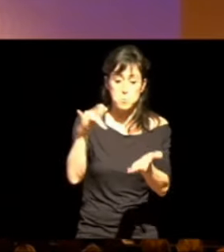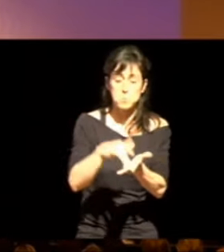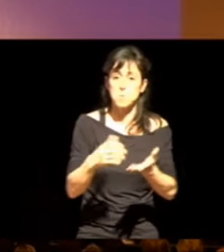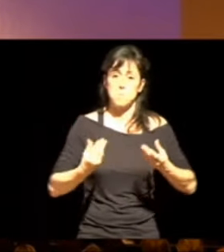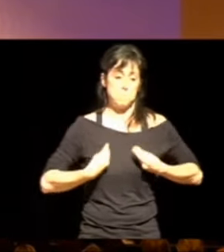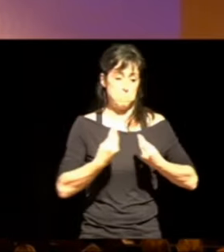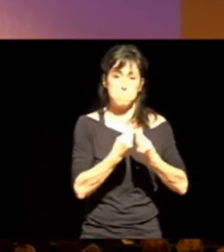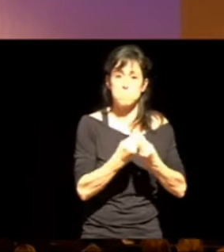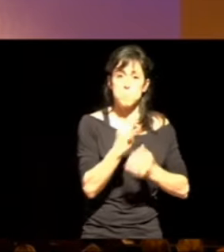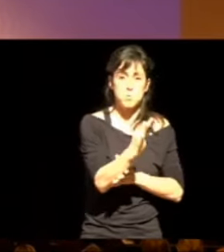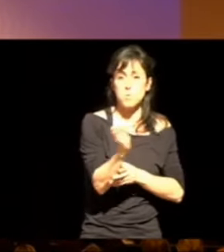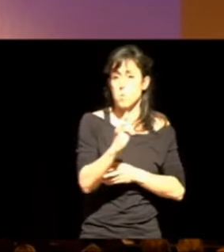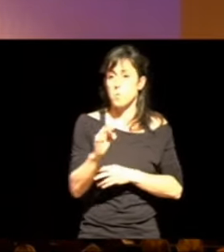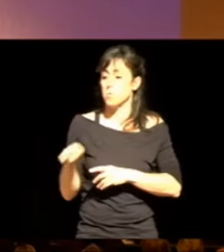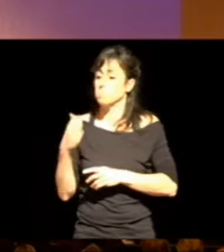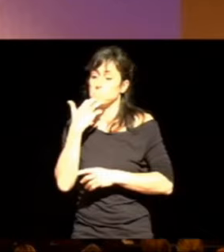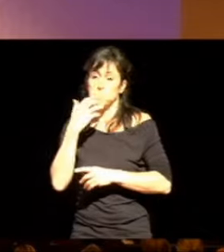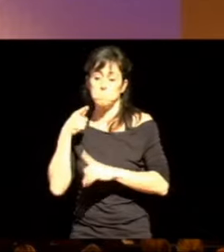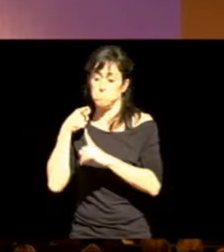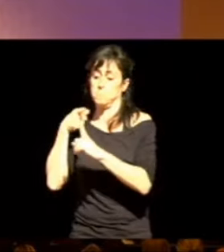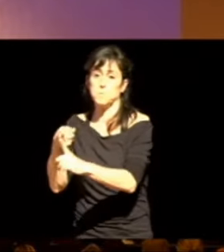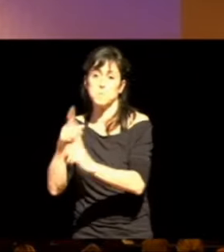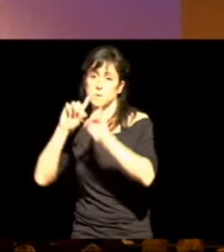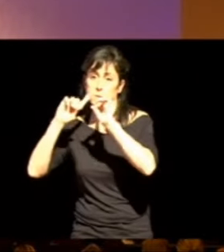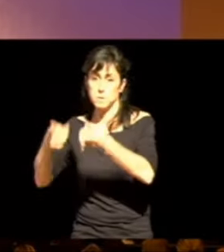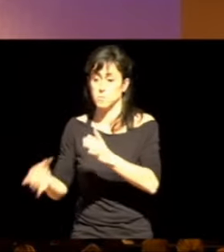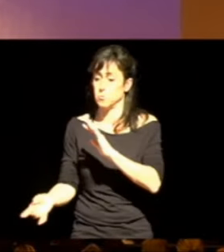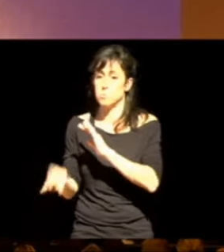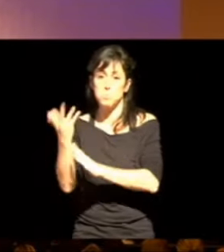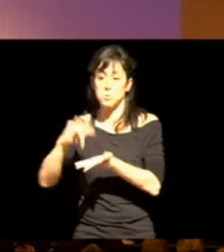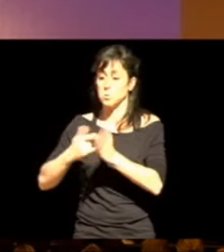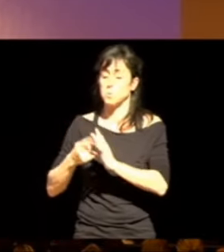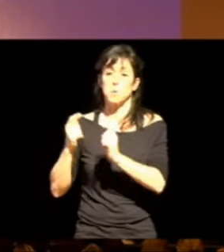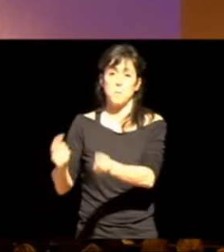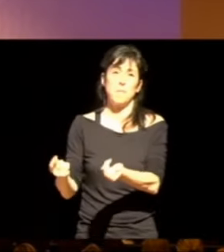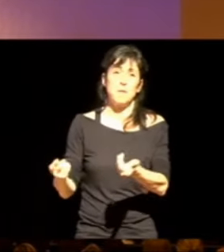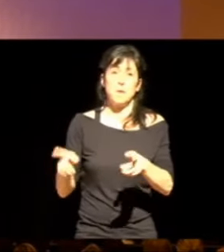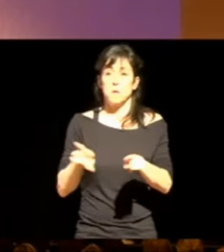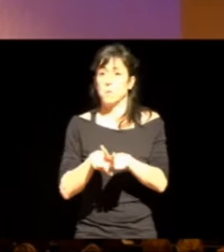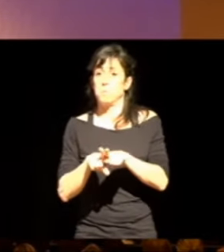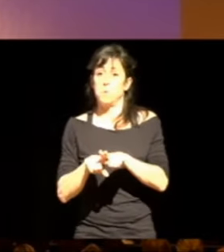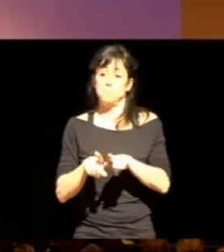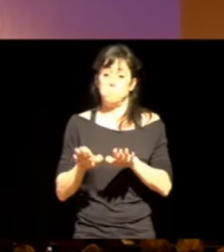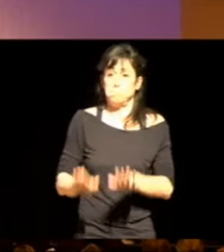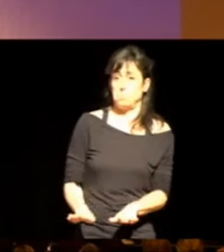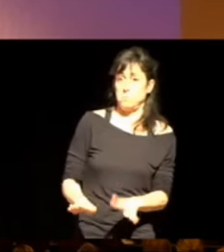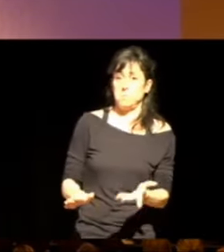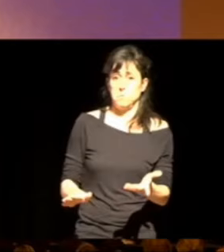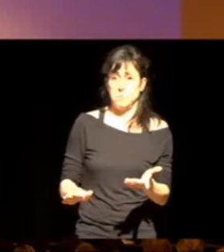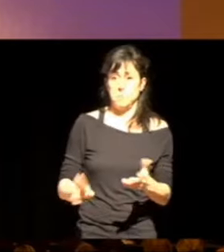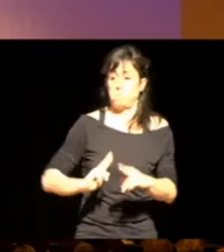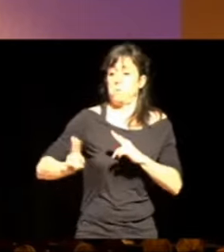positiboa garatzean edo eskola jazarpen kasuak ebazterakoan, bai? Aktiboki erantzun behar da,